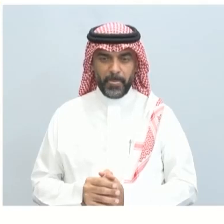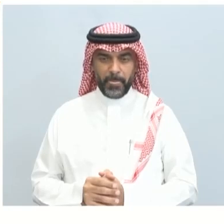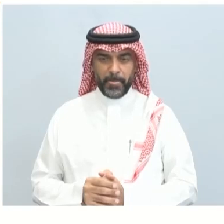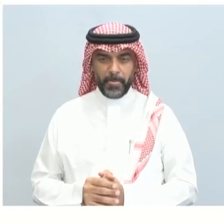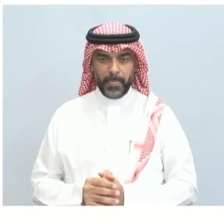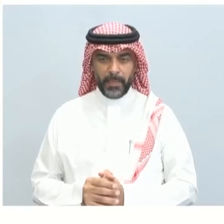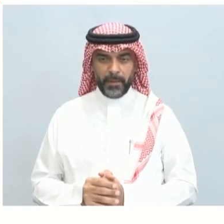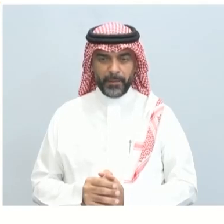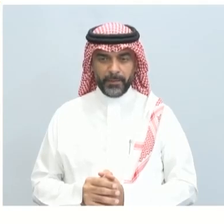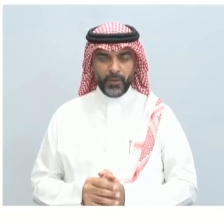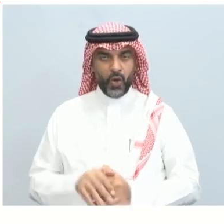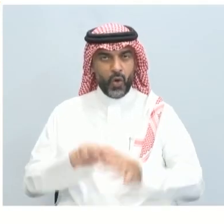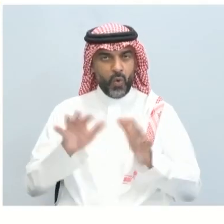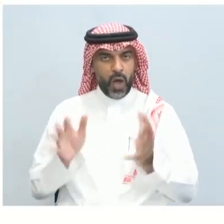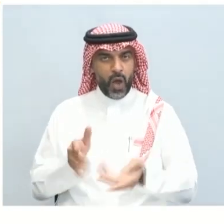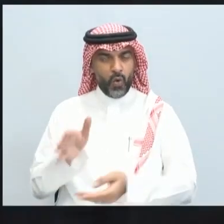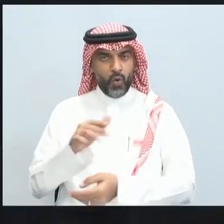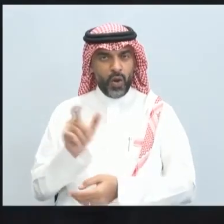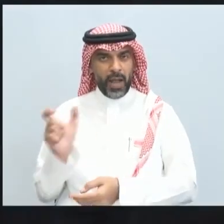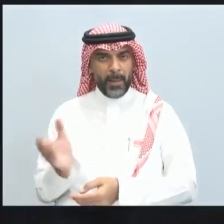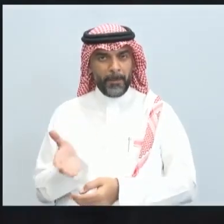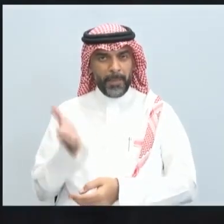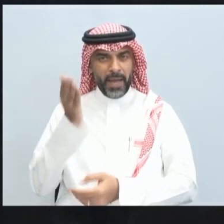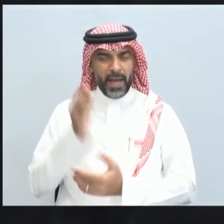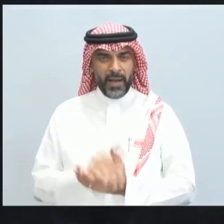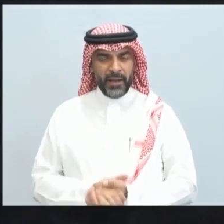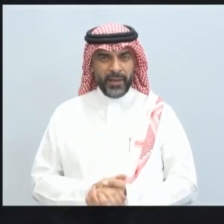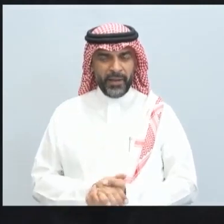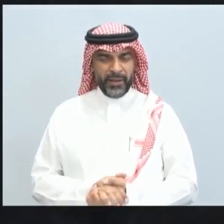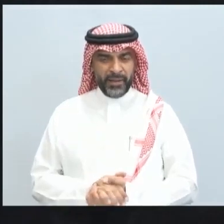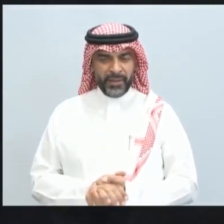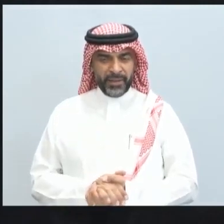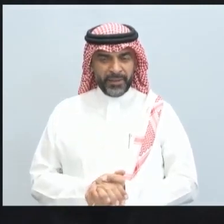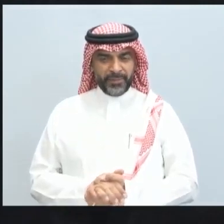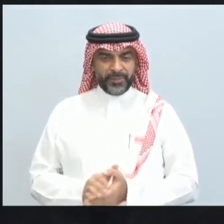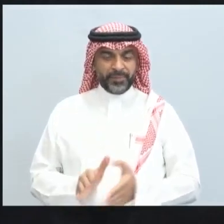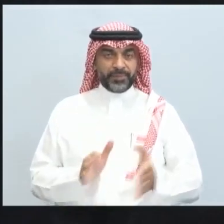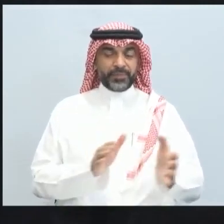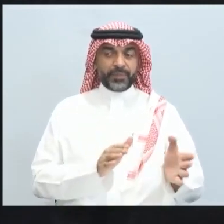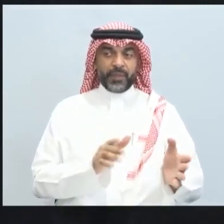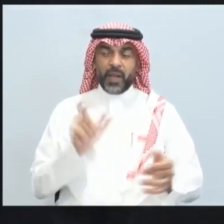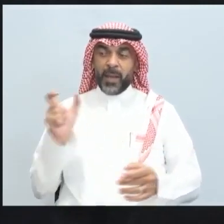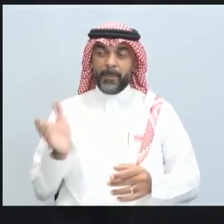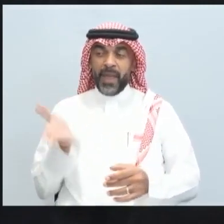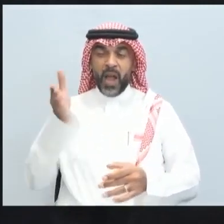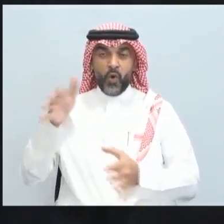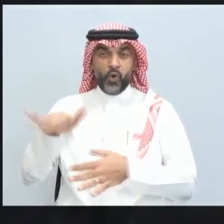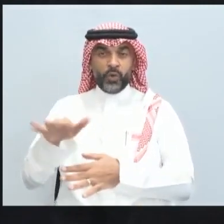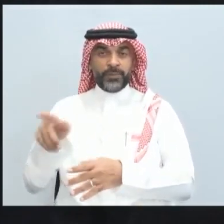وجل وهؤلاء الانبياء على الاجمال ثم ذكرنا ان افضل الانبياء